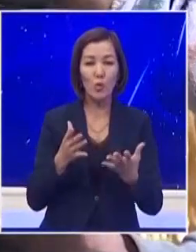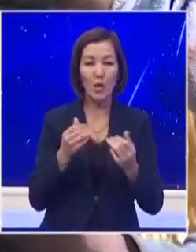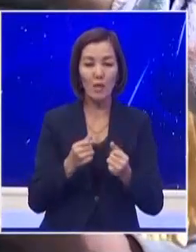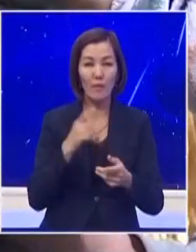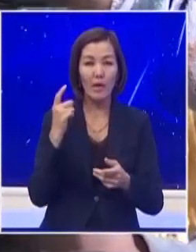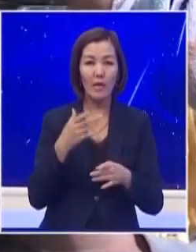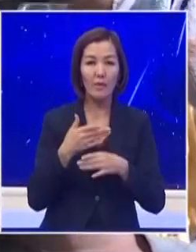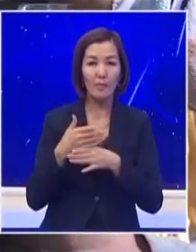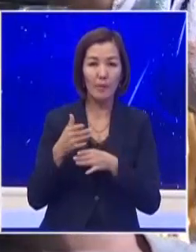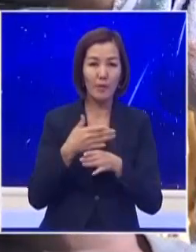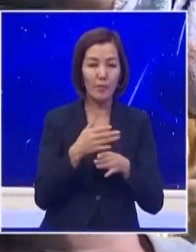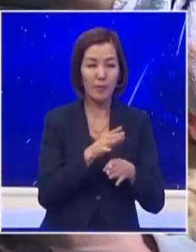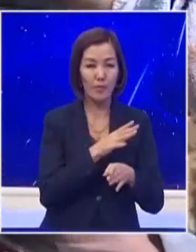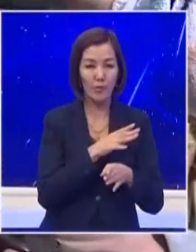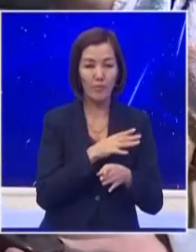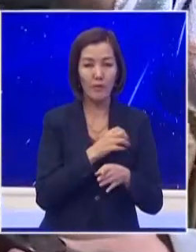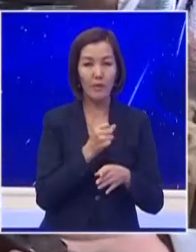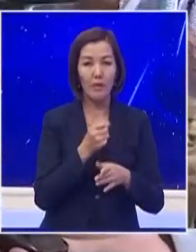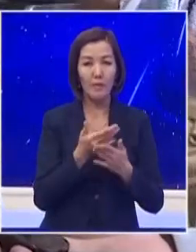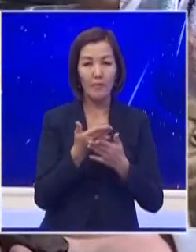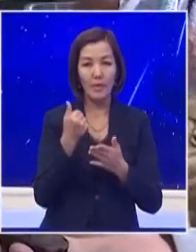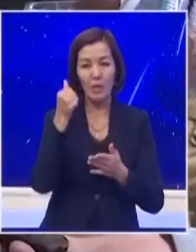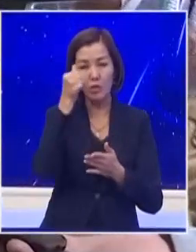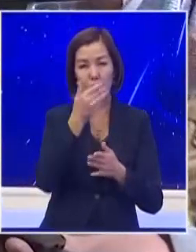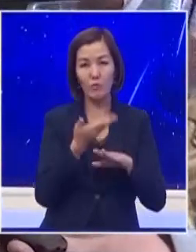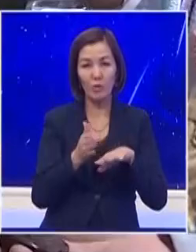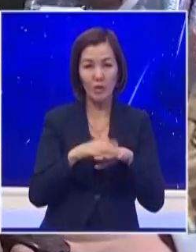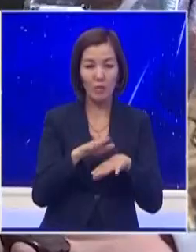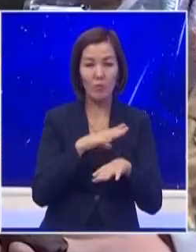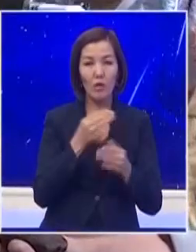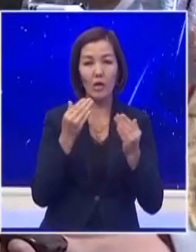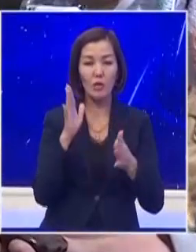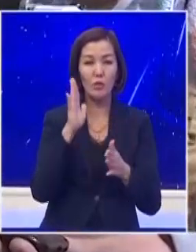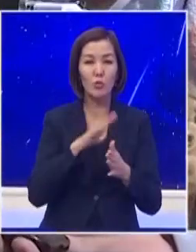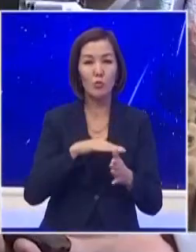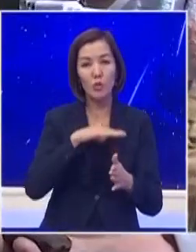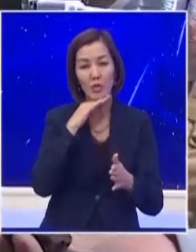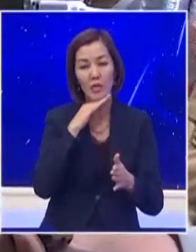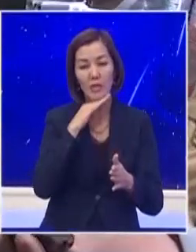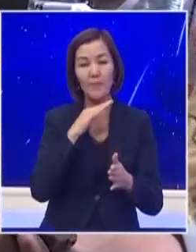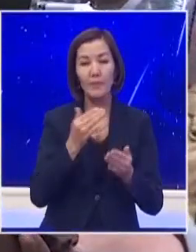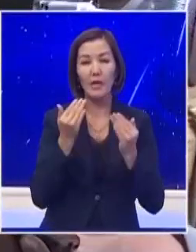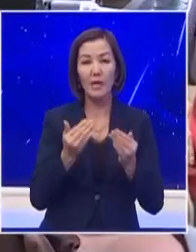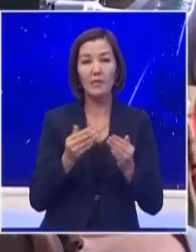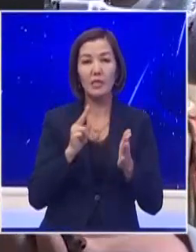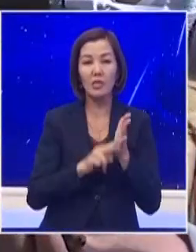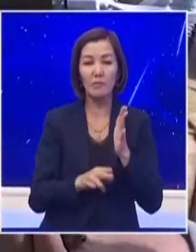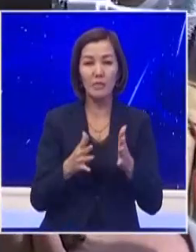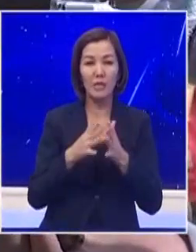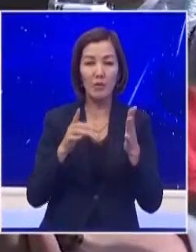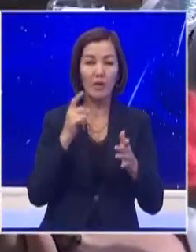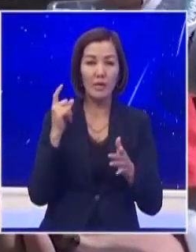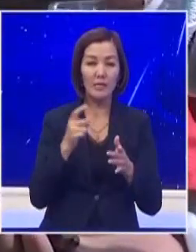шаруаларға бөліп жіберіп отырмыз. Бірер жыл бұрын сумен қиналған едік. Биыл су жақсы келді. Округ бойынша 70-тен аса